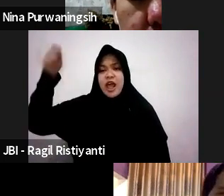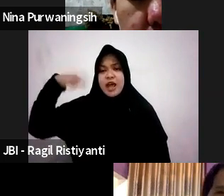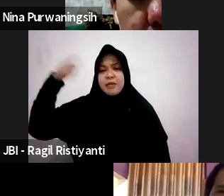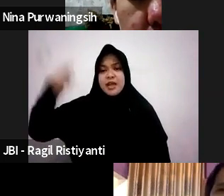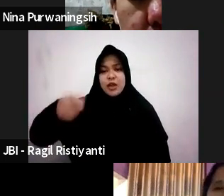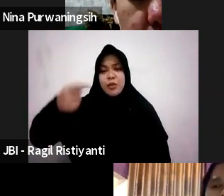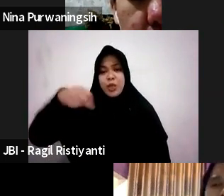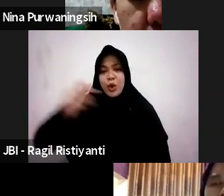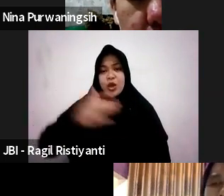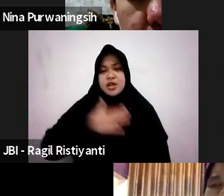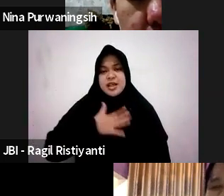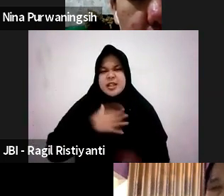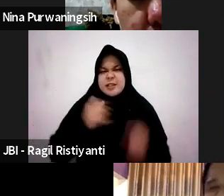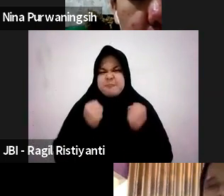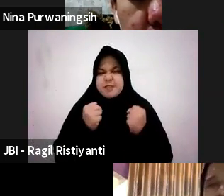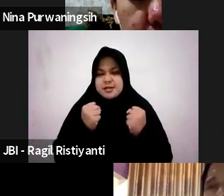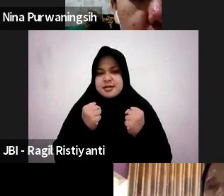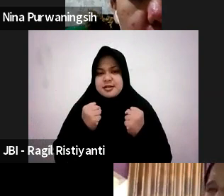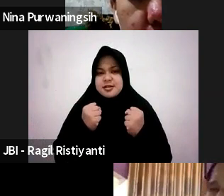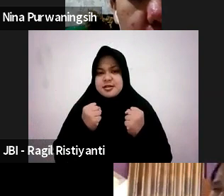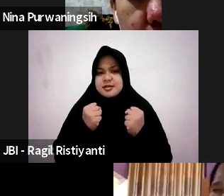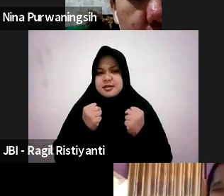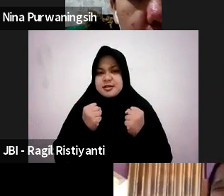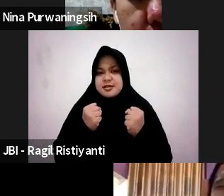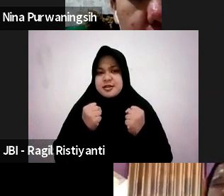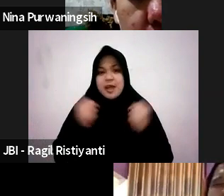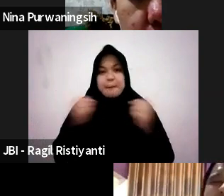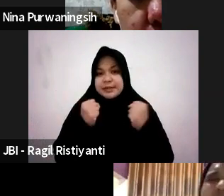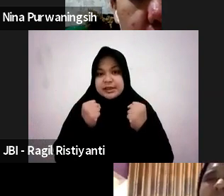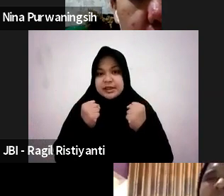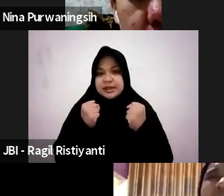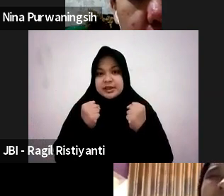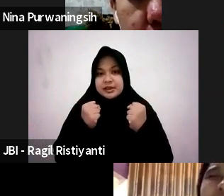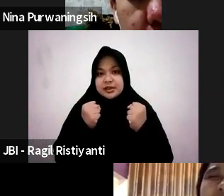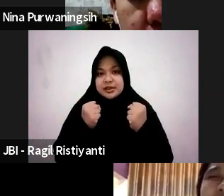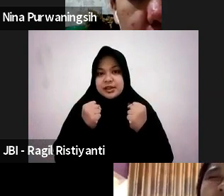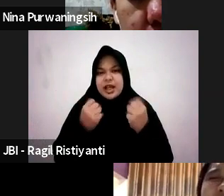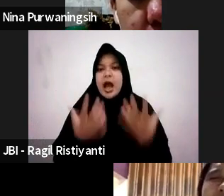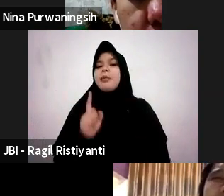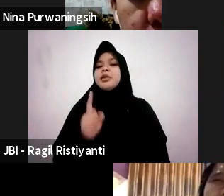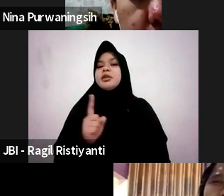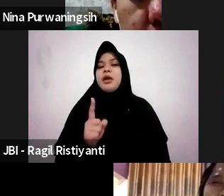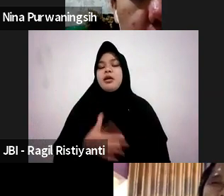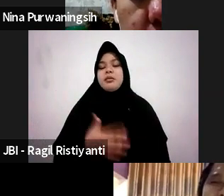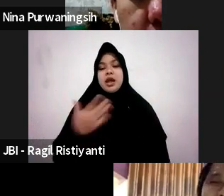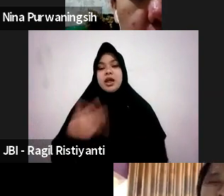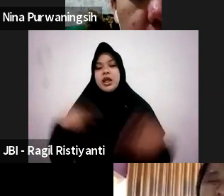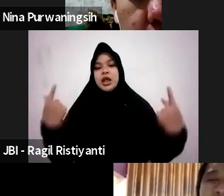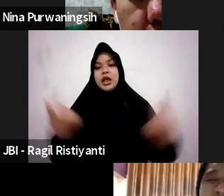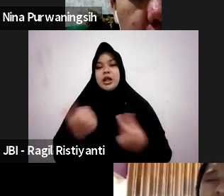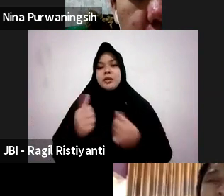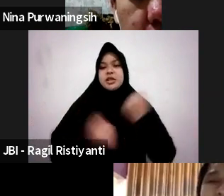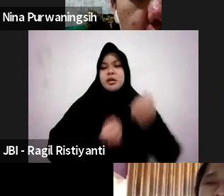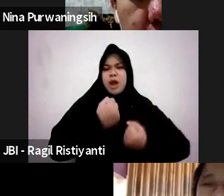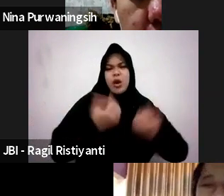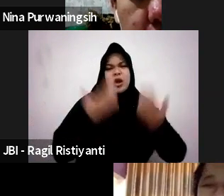saya jadi gemes jadi Gemes kenapa karena kita bisa melakukan Kenapa